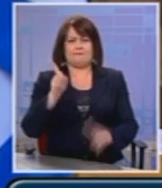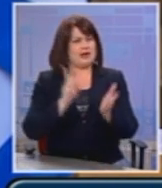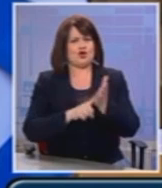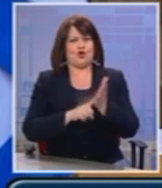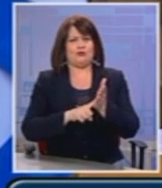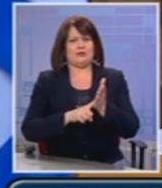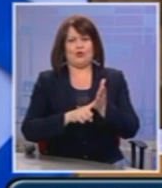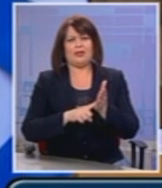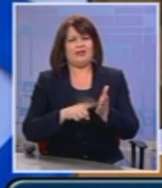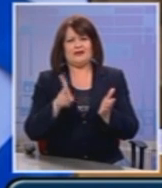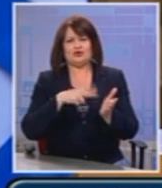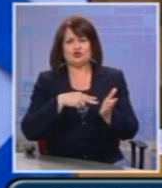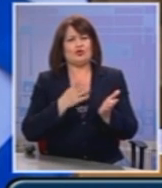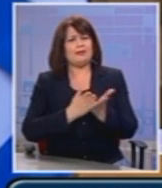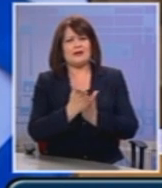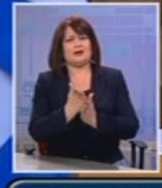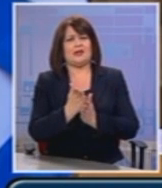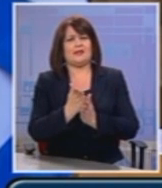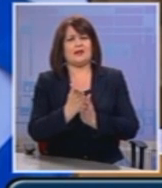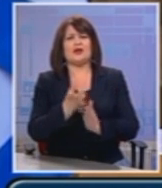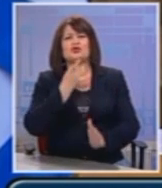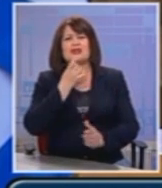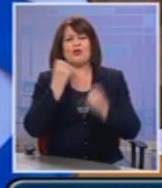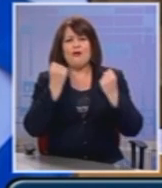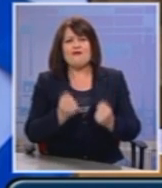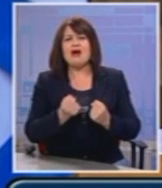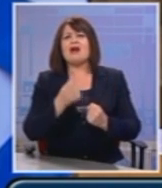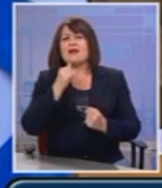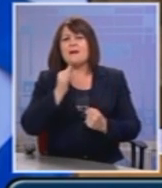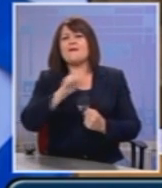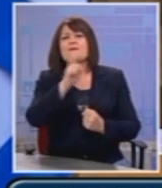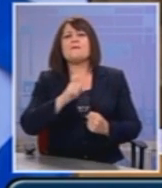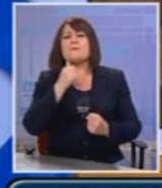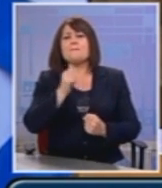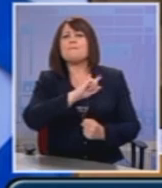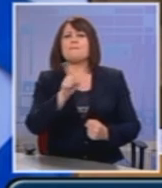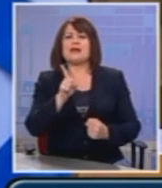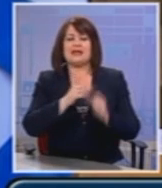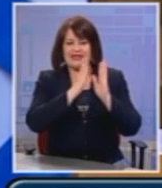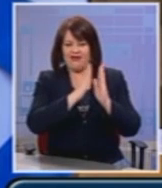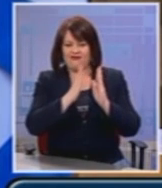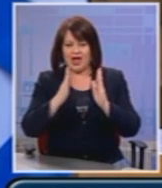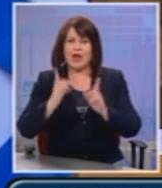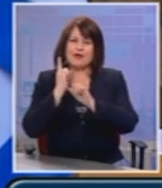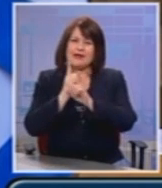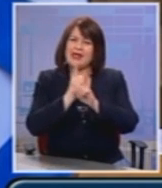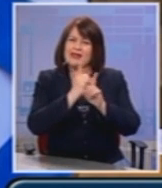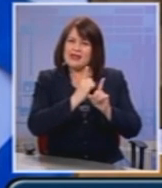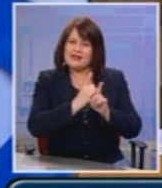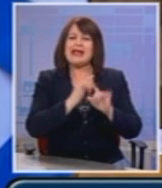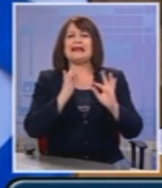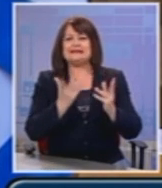αθέμιτο απεχθές και μη βιώσιμο ξεκίνησε η κατά κεφάλαιο παρουσίαση